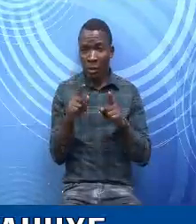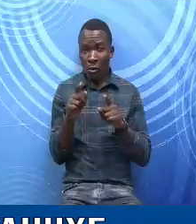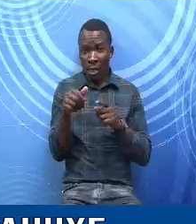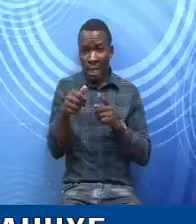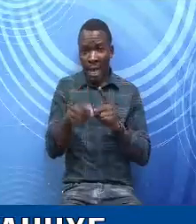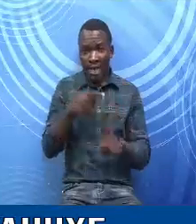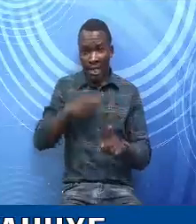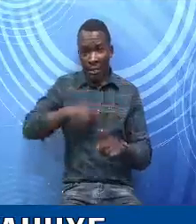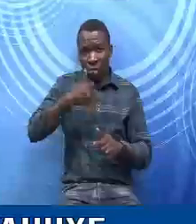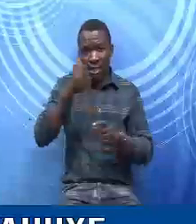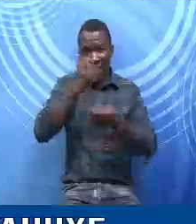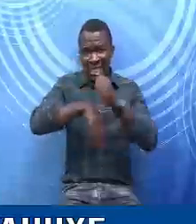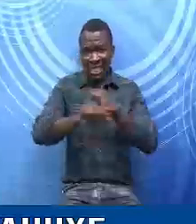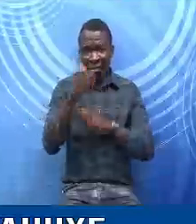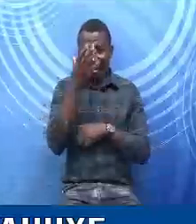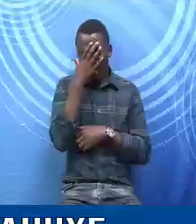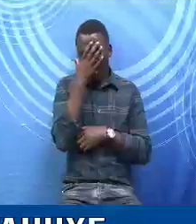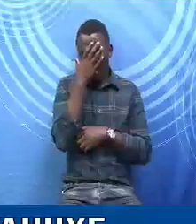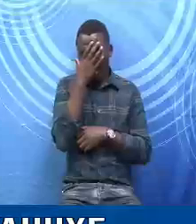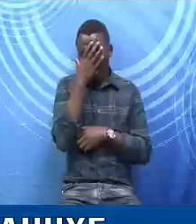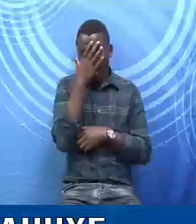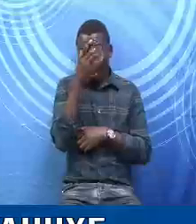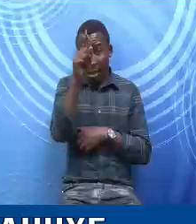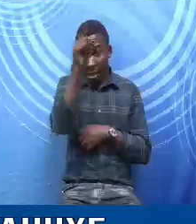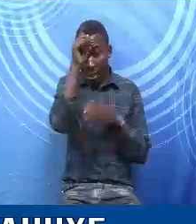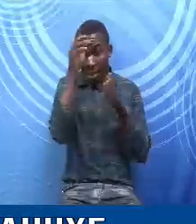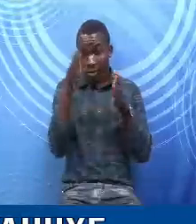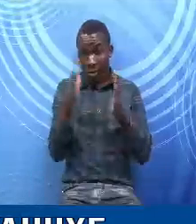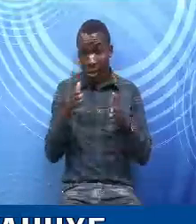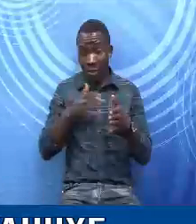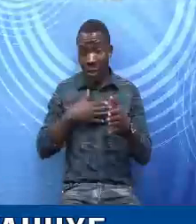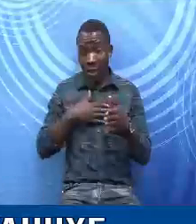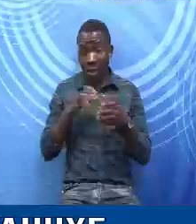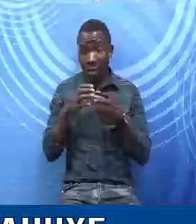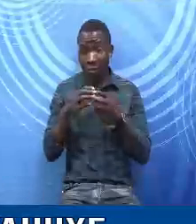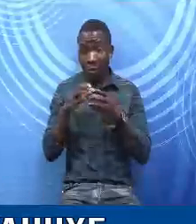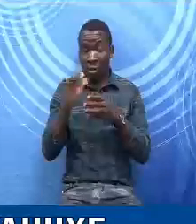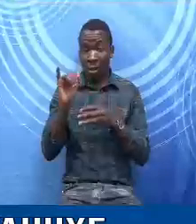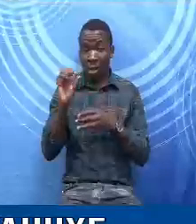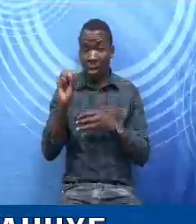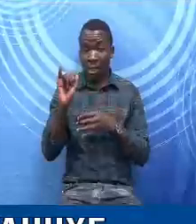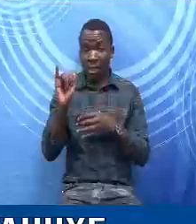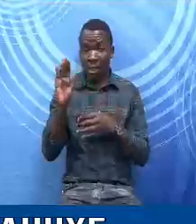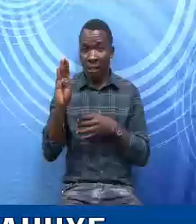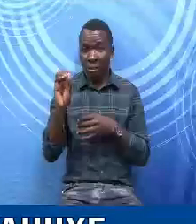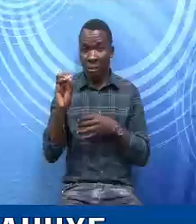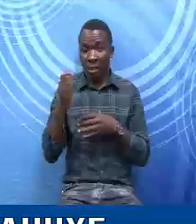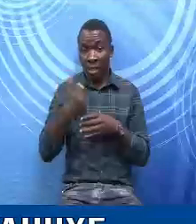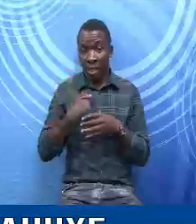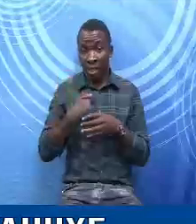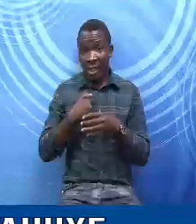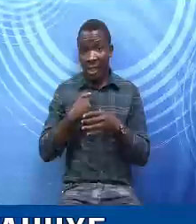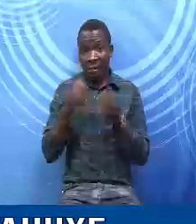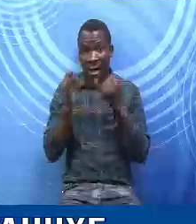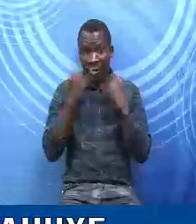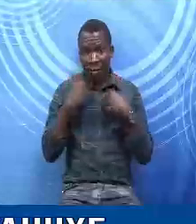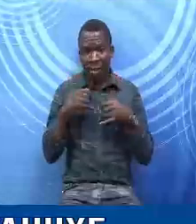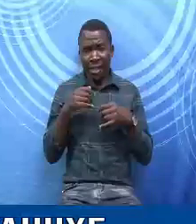kigayitse. Uyu hari umuturage wanjye, ndi umutwara Sibo, inkuru bayimbwiye najya numva